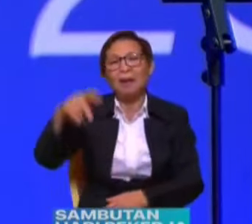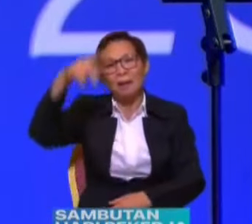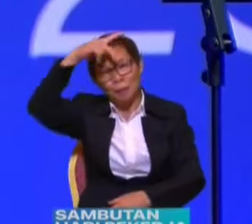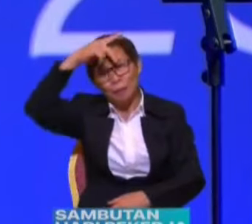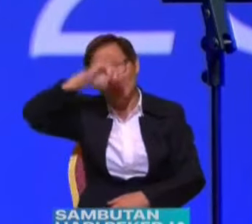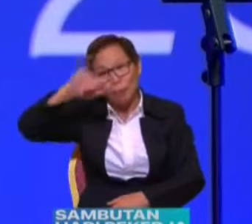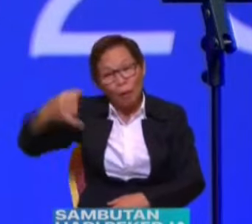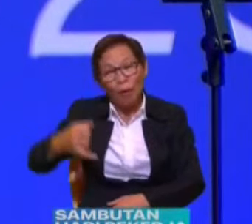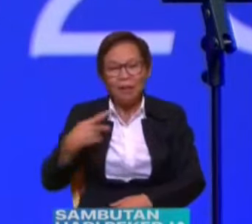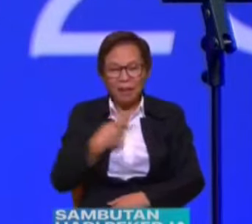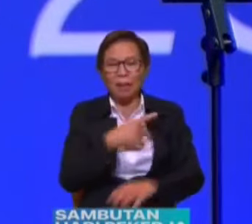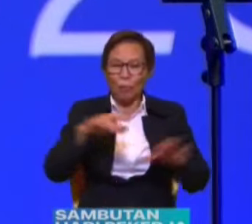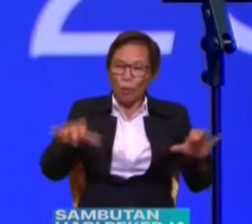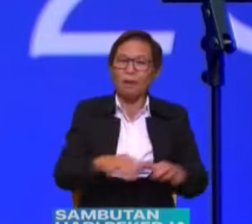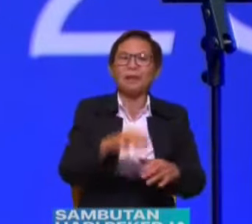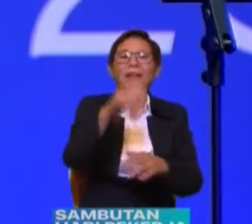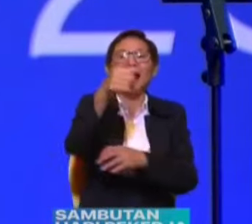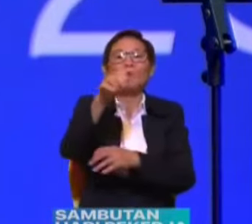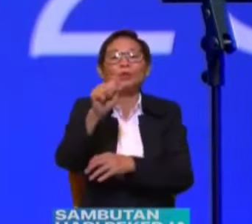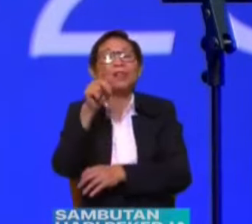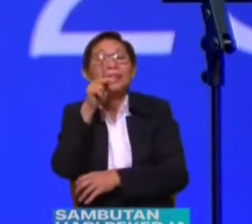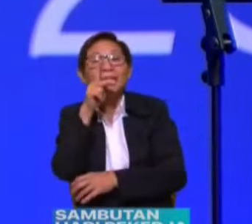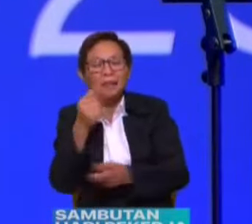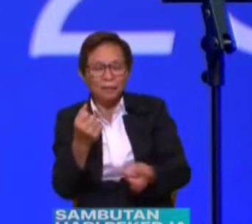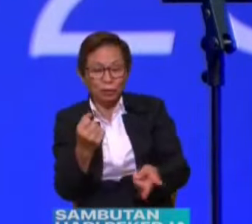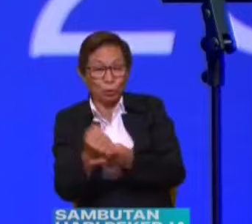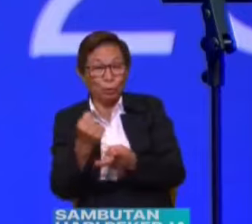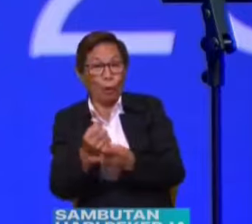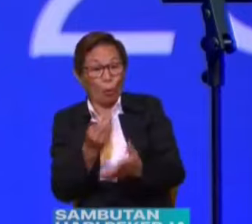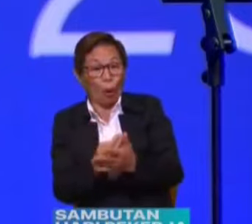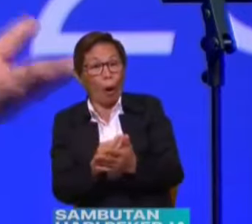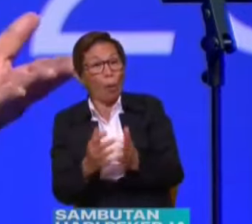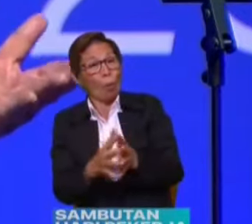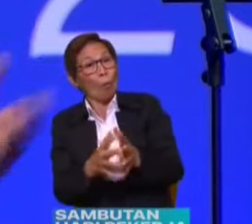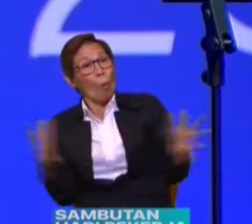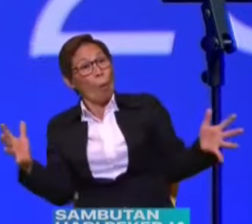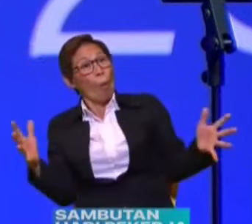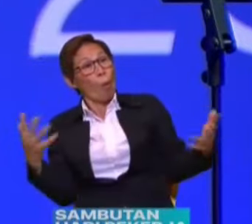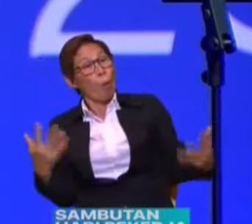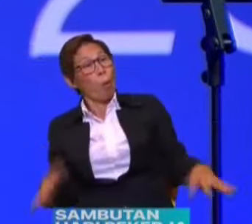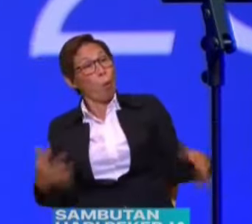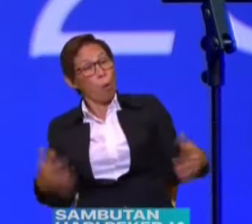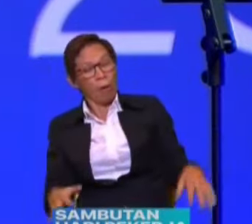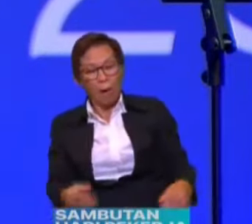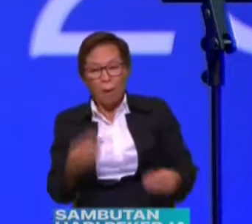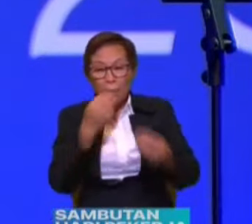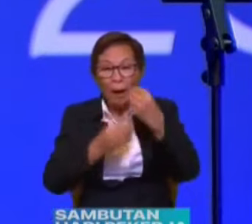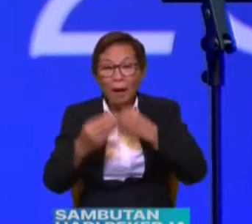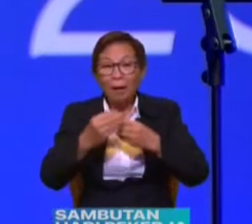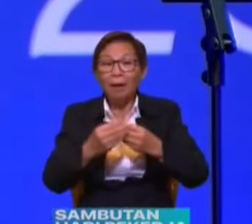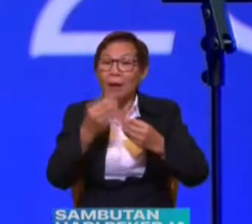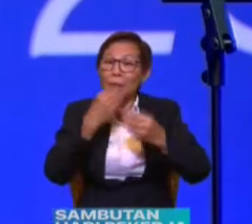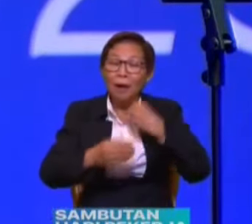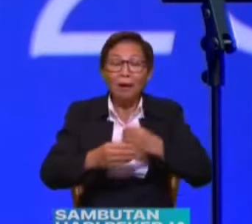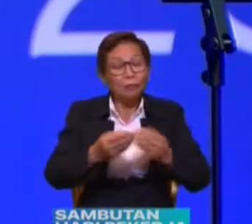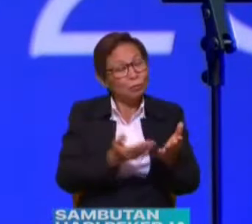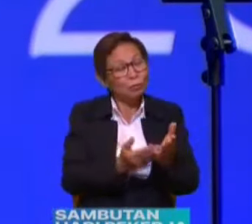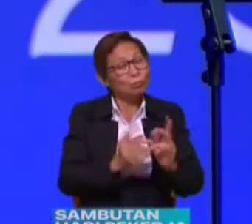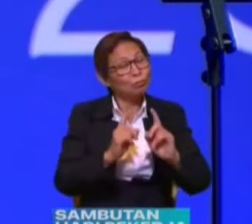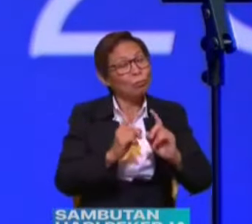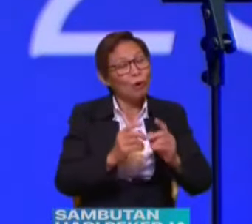buat di Alostar. Penjimatannya besar. Dan langsung makanan kepada rakyat. Itu